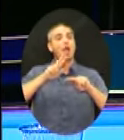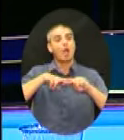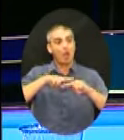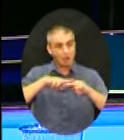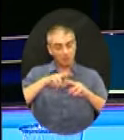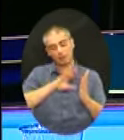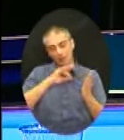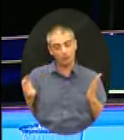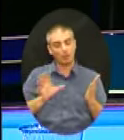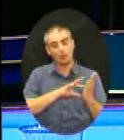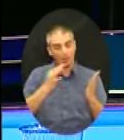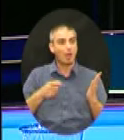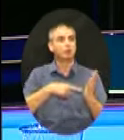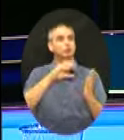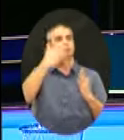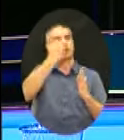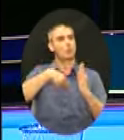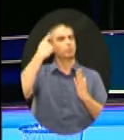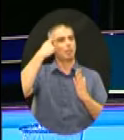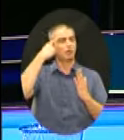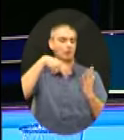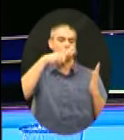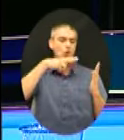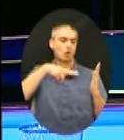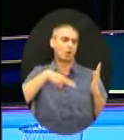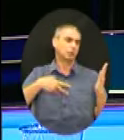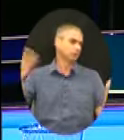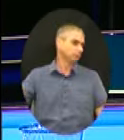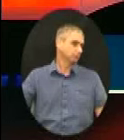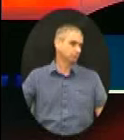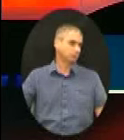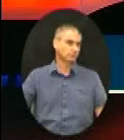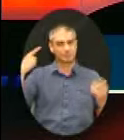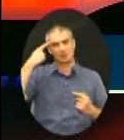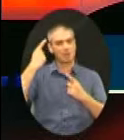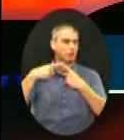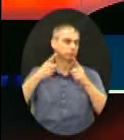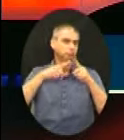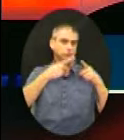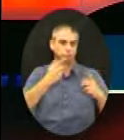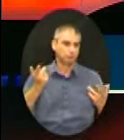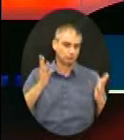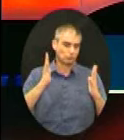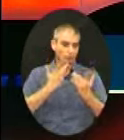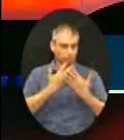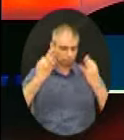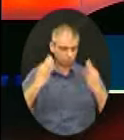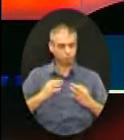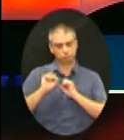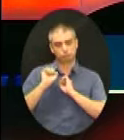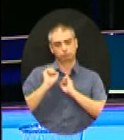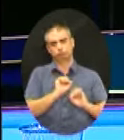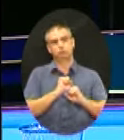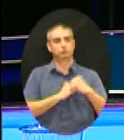יש מדפדף ויש שם עמוד דעות ושם הוא קורא מפה עד להודעה חדשה עמדות שמאוד מובהקות לצד